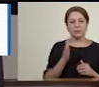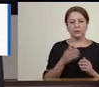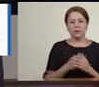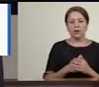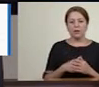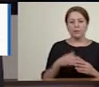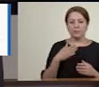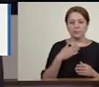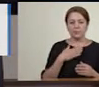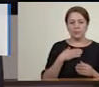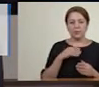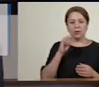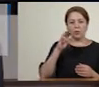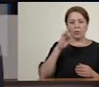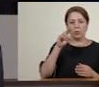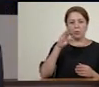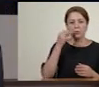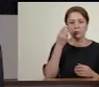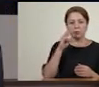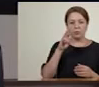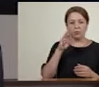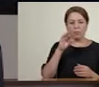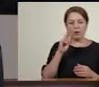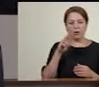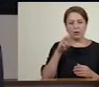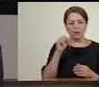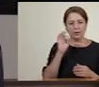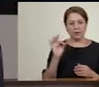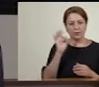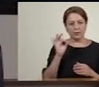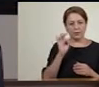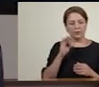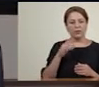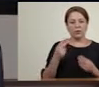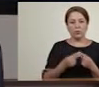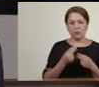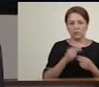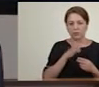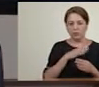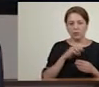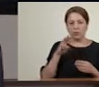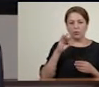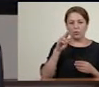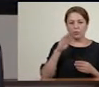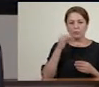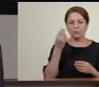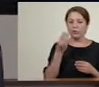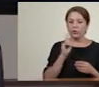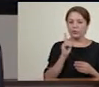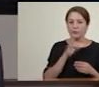biz topishmoqlar haqida ma'lumotlarga ega bo'lgan edik. Xo'sh, topishmoqlar nima